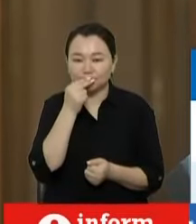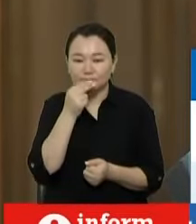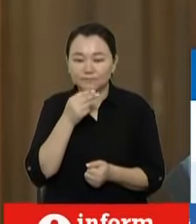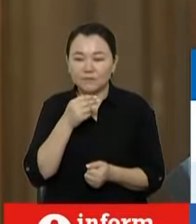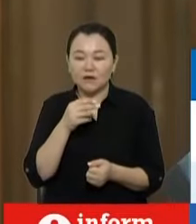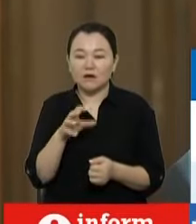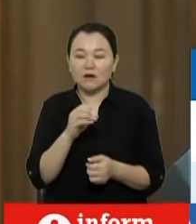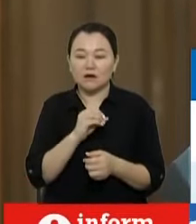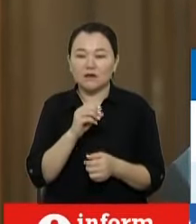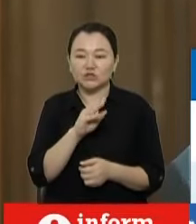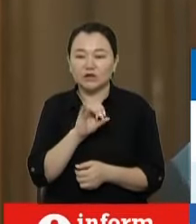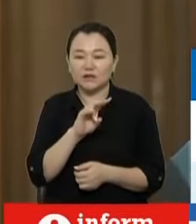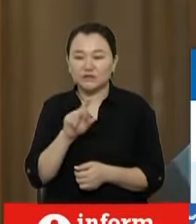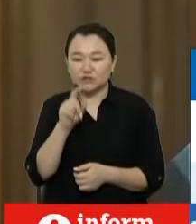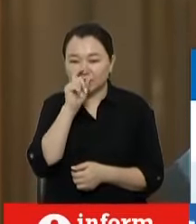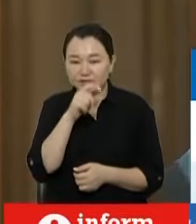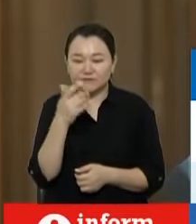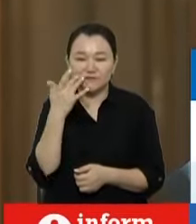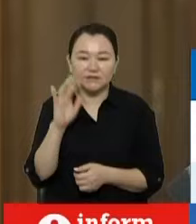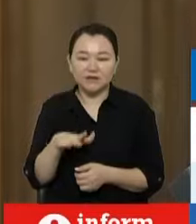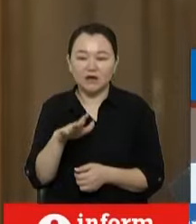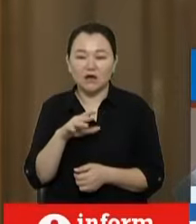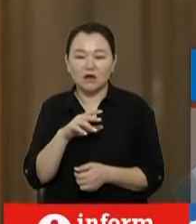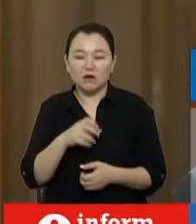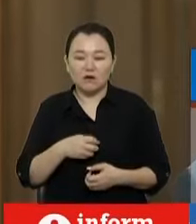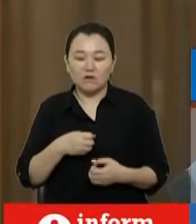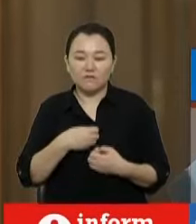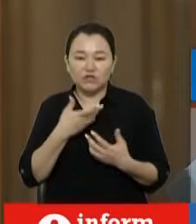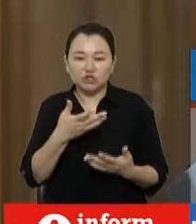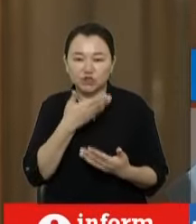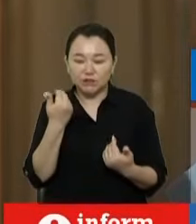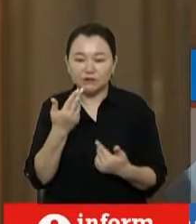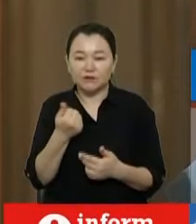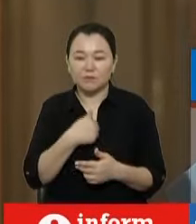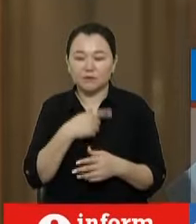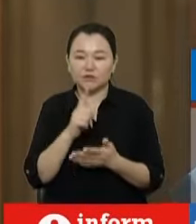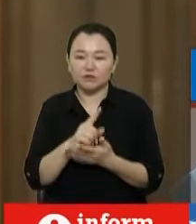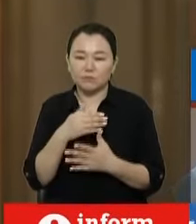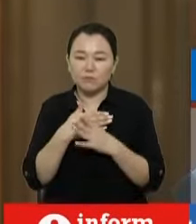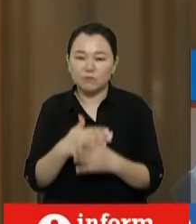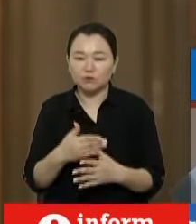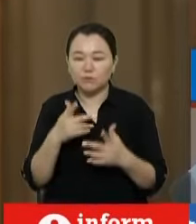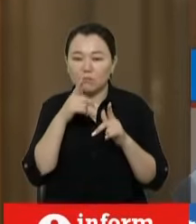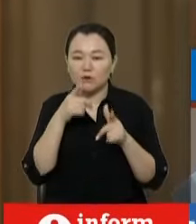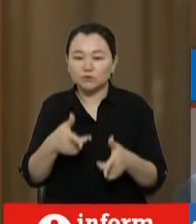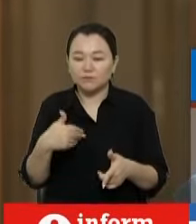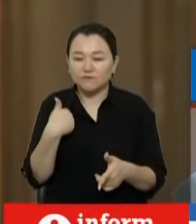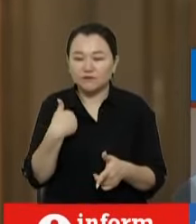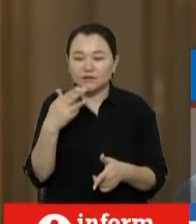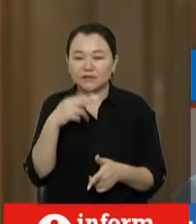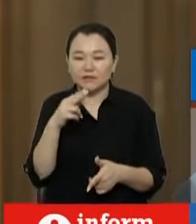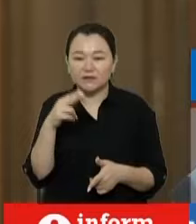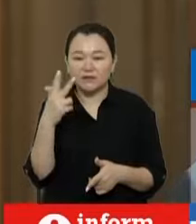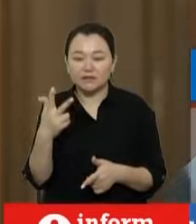и выработка желчных кислот у них не всегда выражена. Поэтому, да, мы должны помочь поступить витамин D3. А для